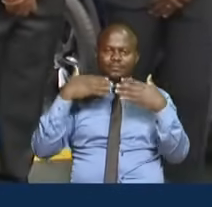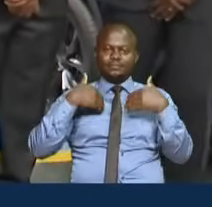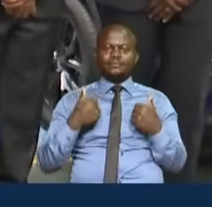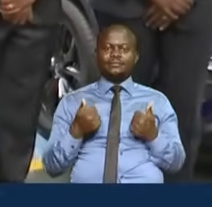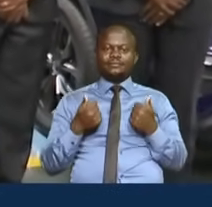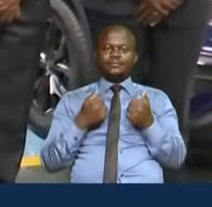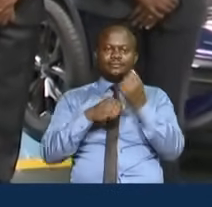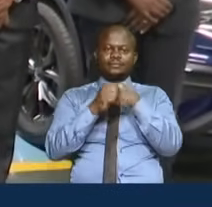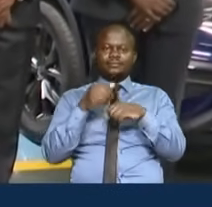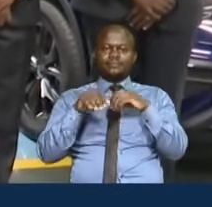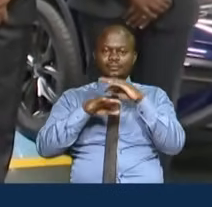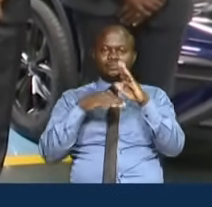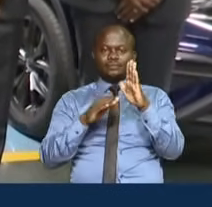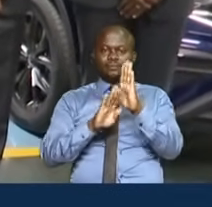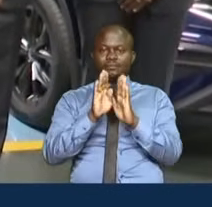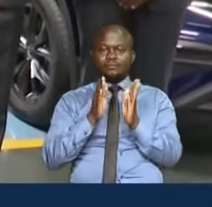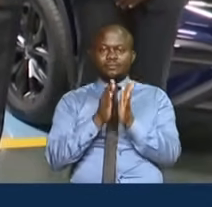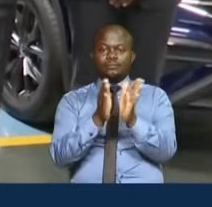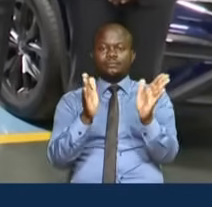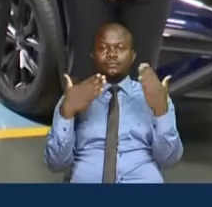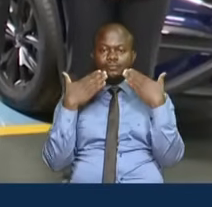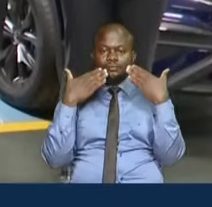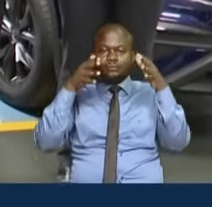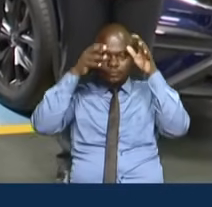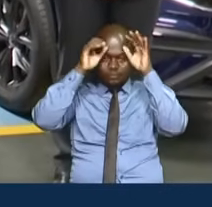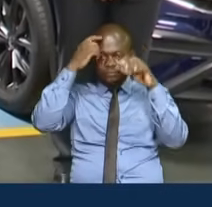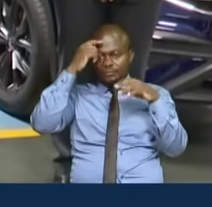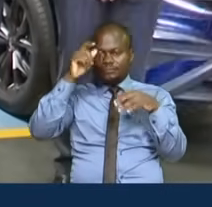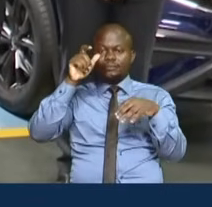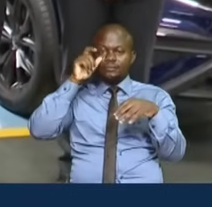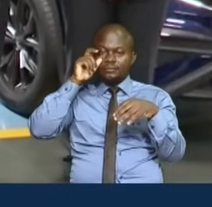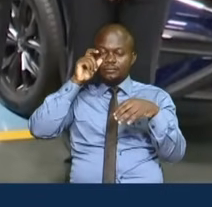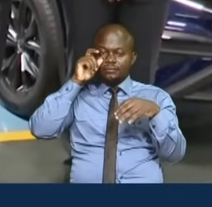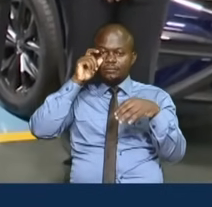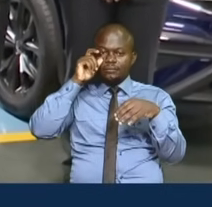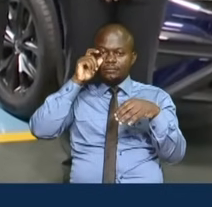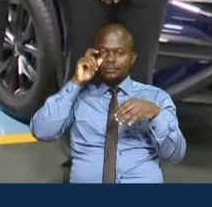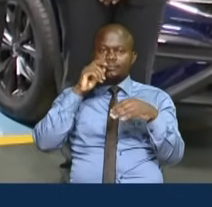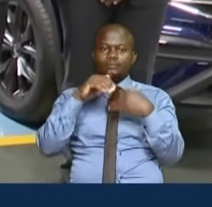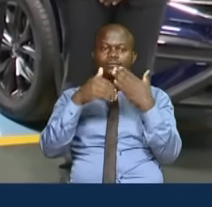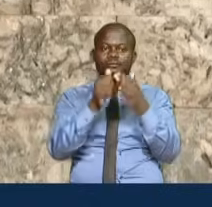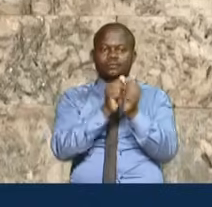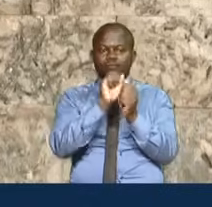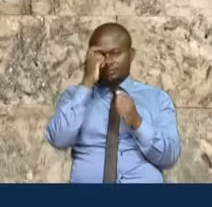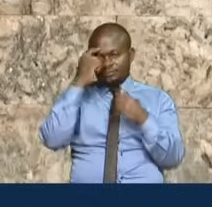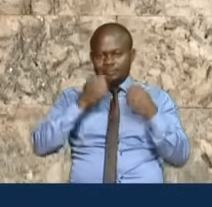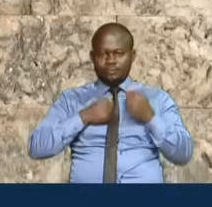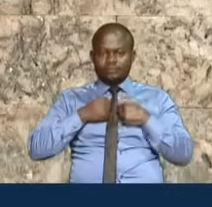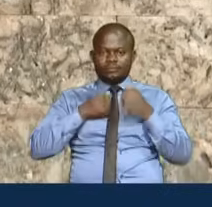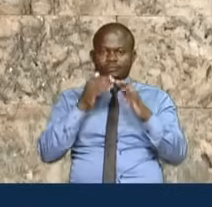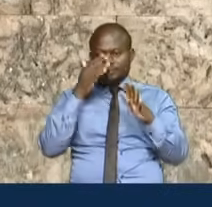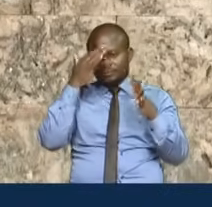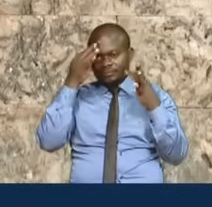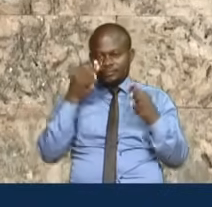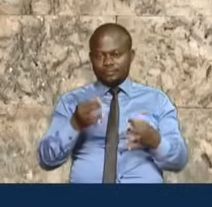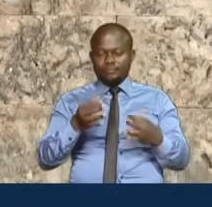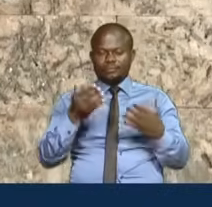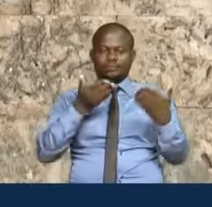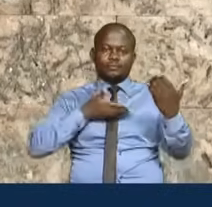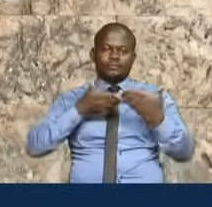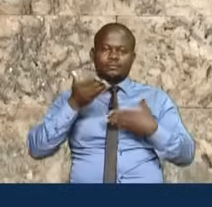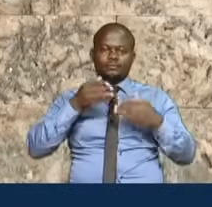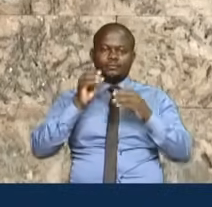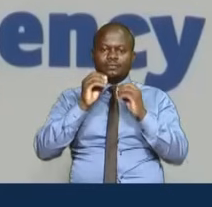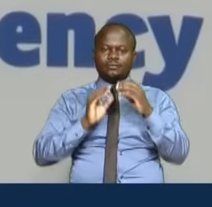ibikorwa by'ubumuntu n'iterambere rusange, yashimiye Perezida wa Repubulika y'u Rwanda Paul Kagame ndetse na Leta y'u Rwanda kuba barahisemo kwakira icyicaro